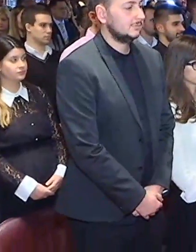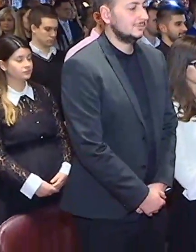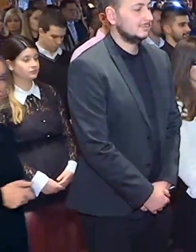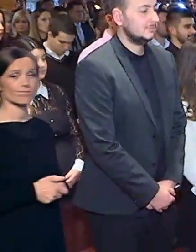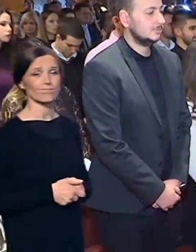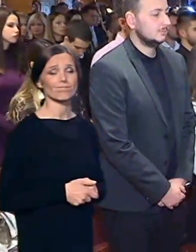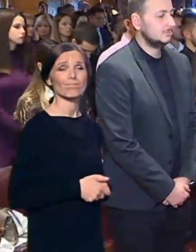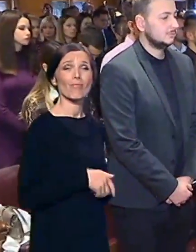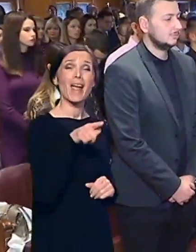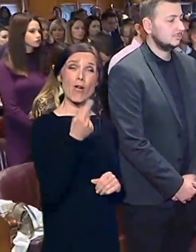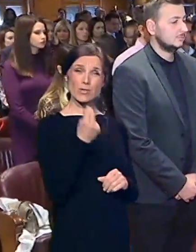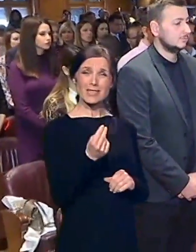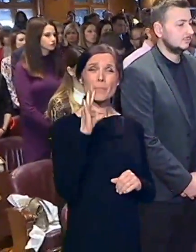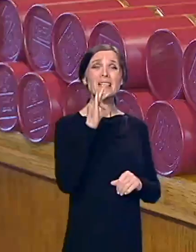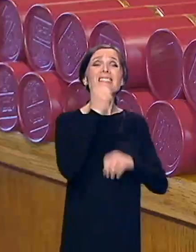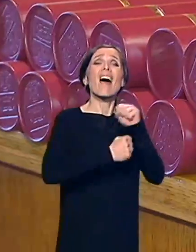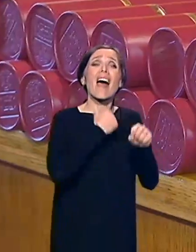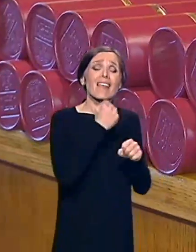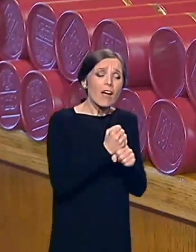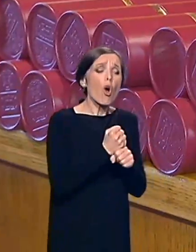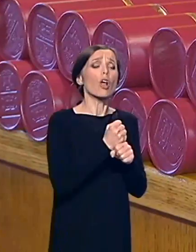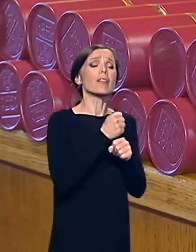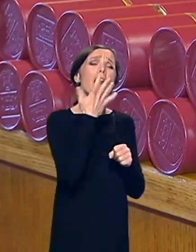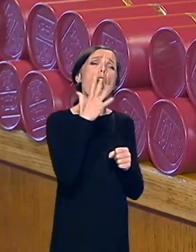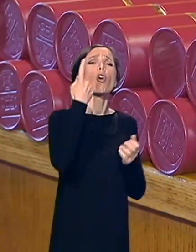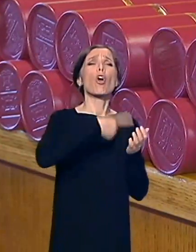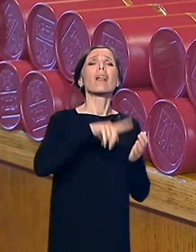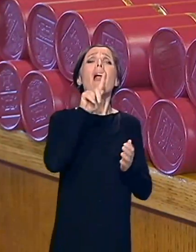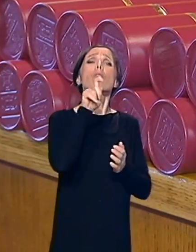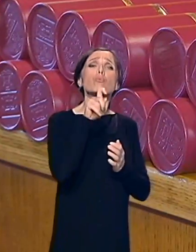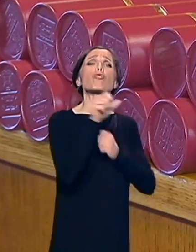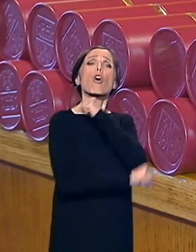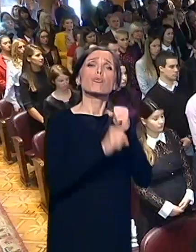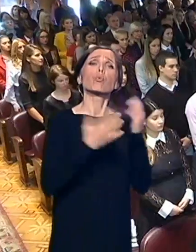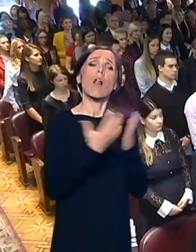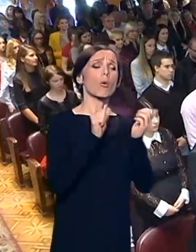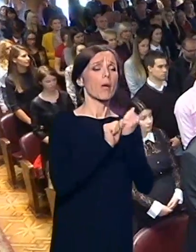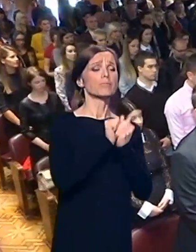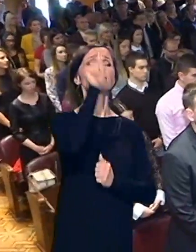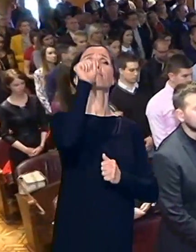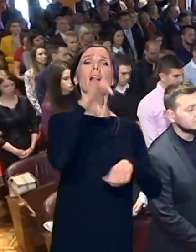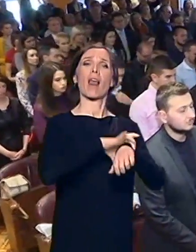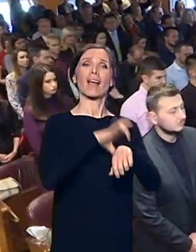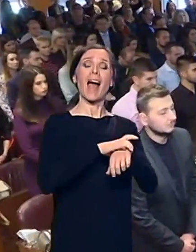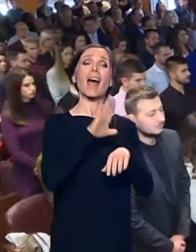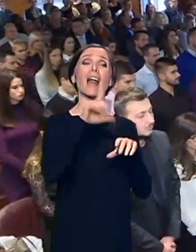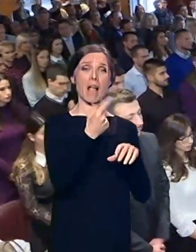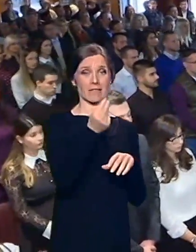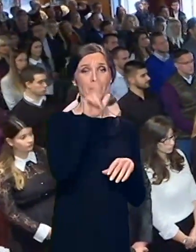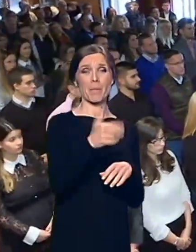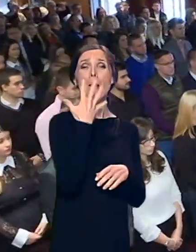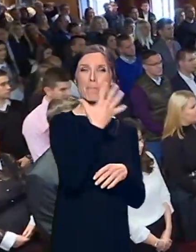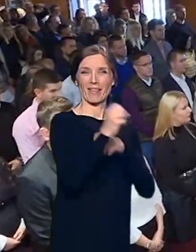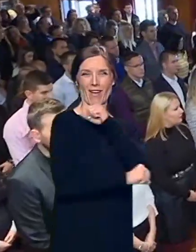Svake godine u Srbiji diplomu lekara dobije 1100 studenata medicine na 5 medicinskih fakulteta. U